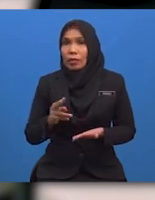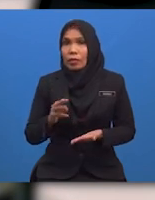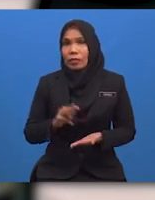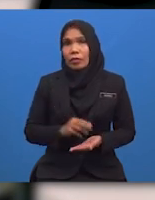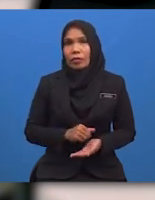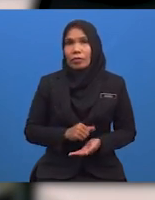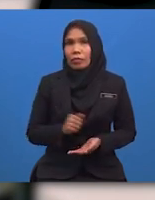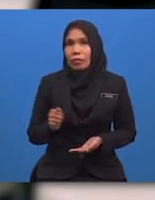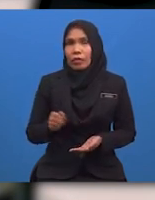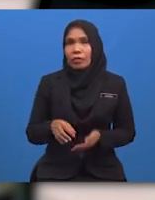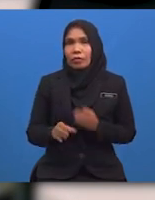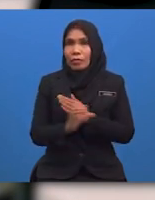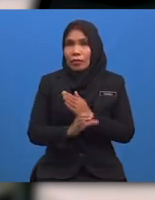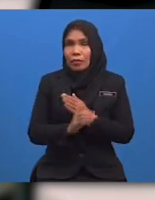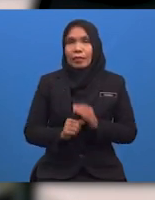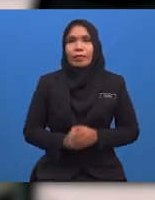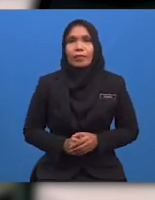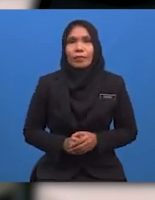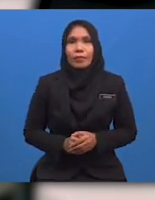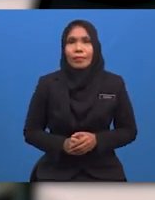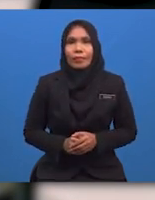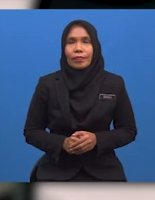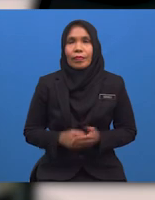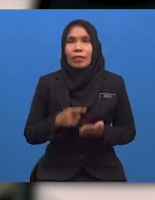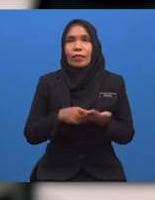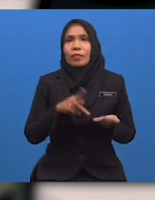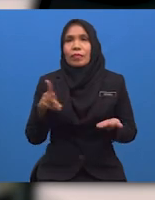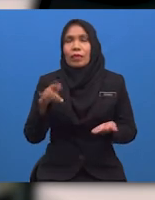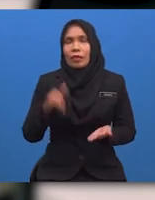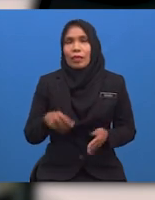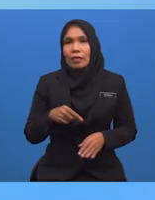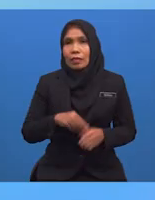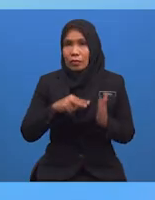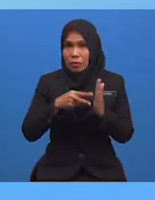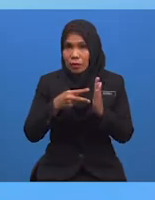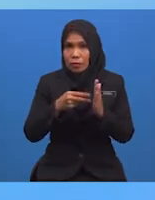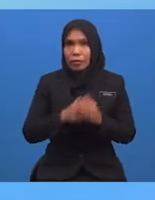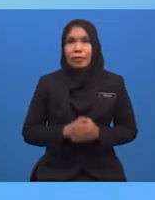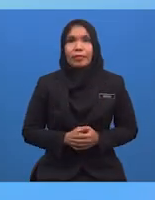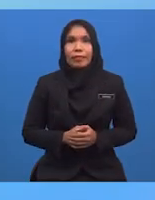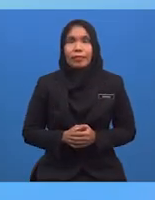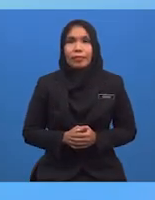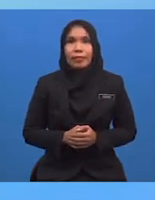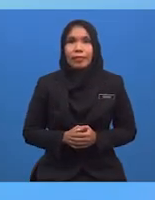Baiklah, pelajar-pelajar, apakah yang dimaksudkan dengan belanjawan negara?